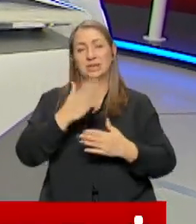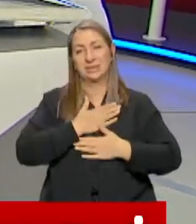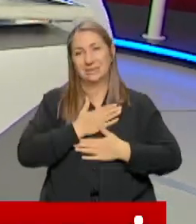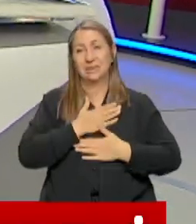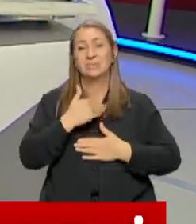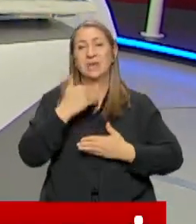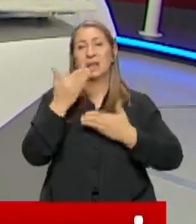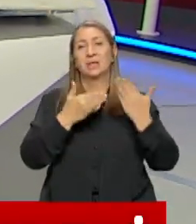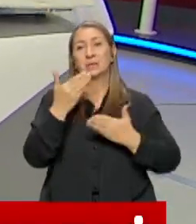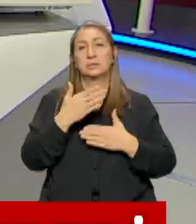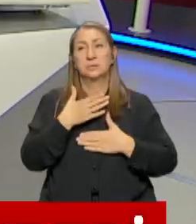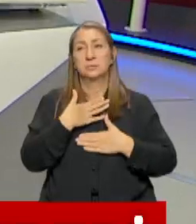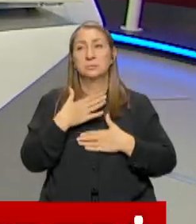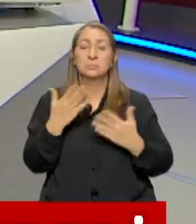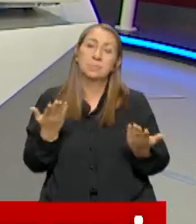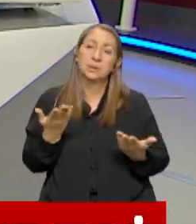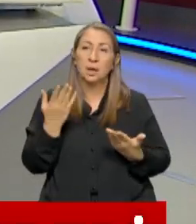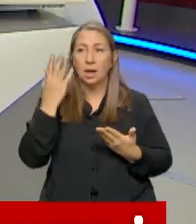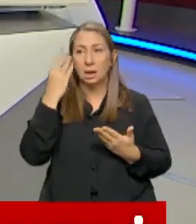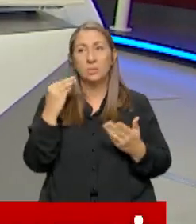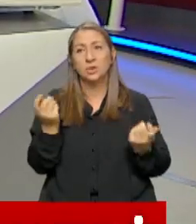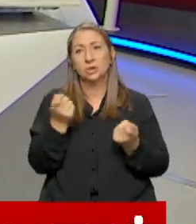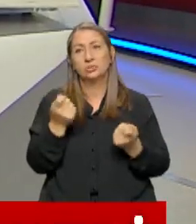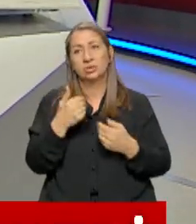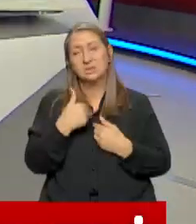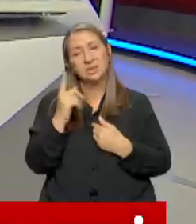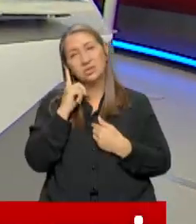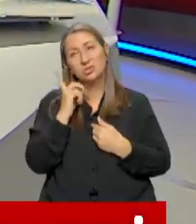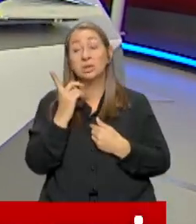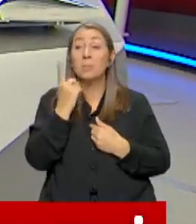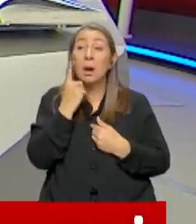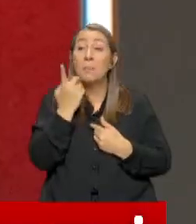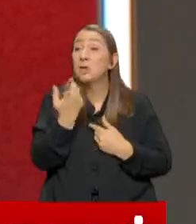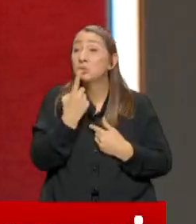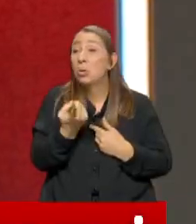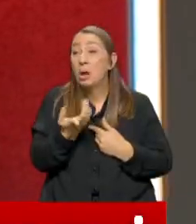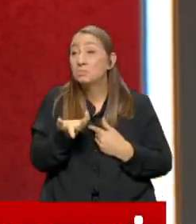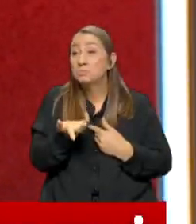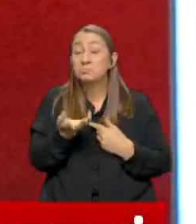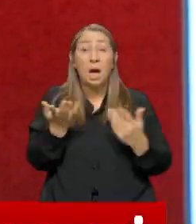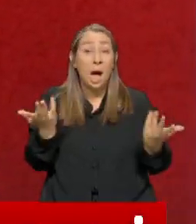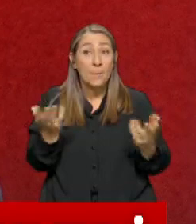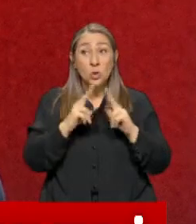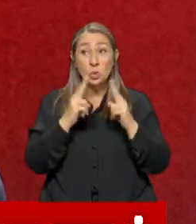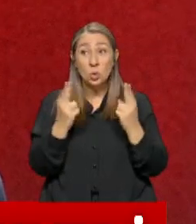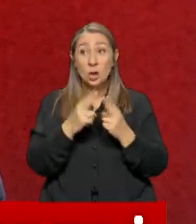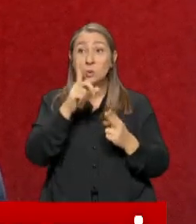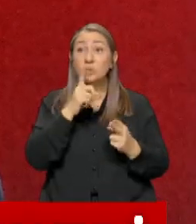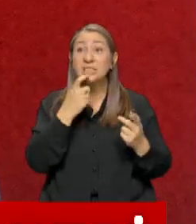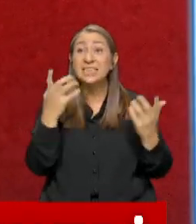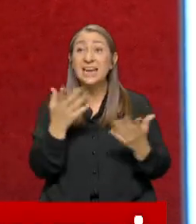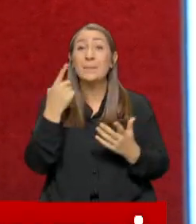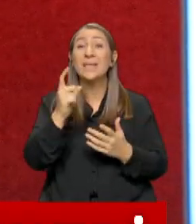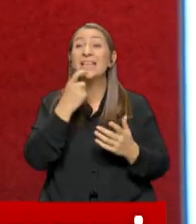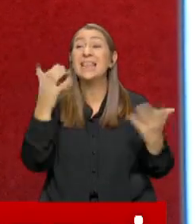Bizler anlatırız Peki anlamaya çalışacağız bizde dinleyeceğiz yani Bakalım ne diyorlar diye fakat dünya bunu Yüzyıllardır